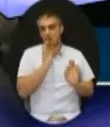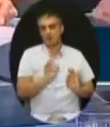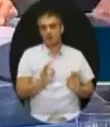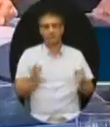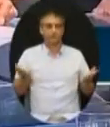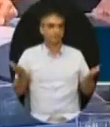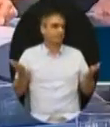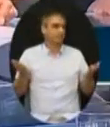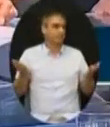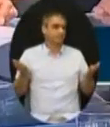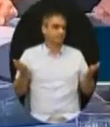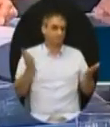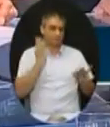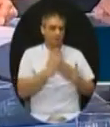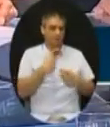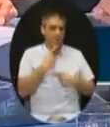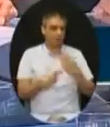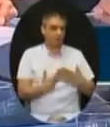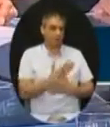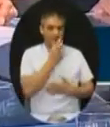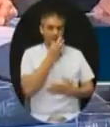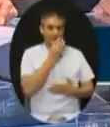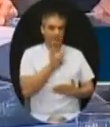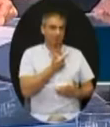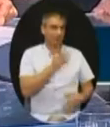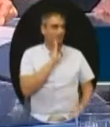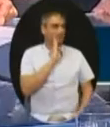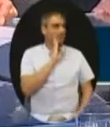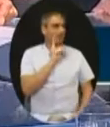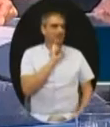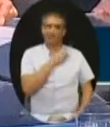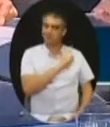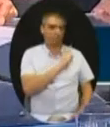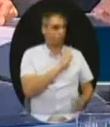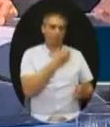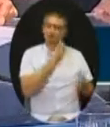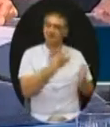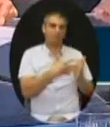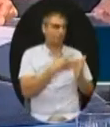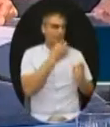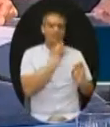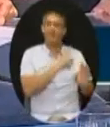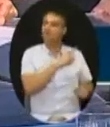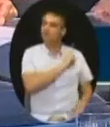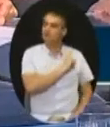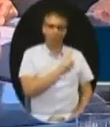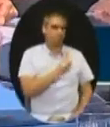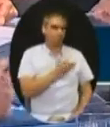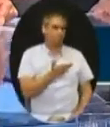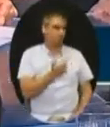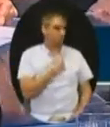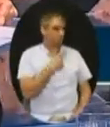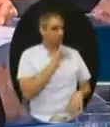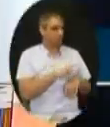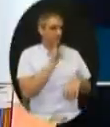לגיטימית שחווה דור צעיר שרואה... BDS היא לא ביקורת לגיטימית. הדור הזה לא כולו... BDS היא לא ביקורת לגיטימית. אנחנו